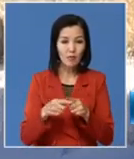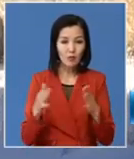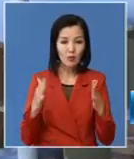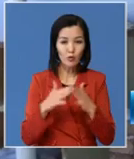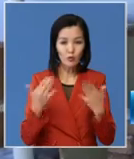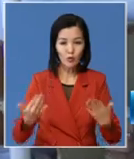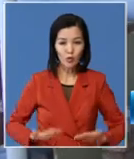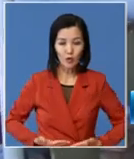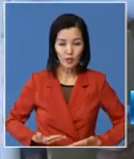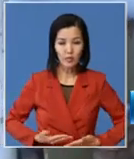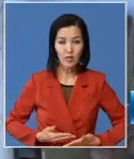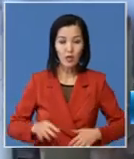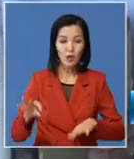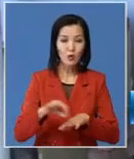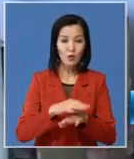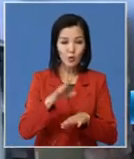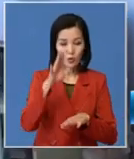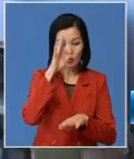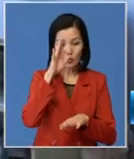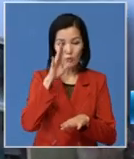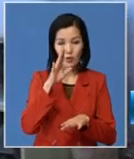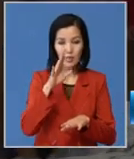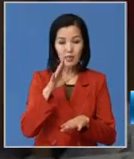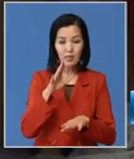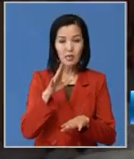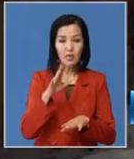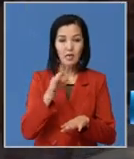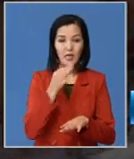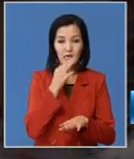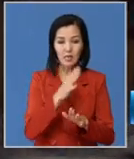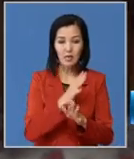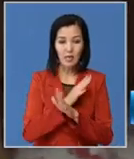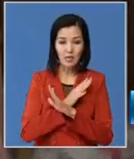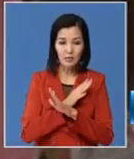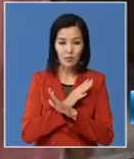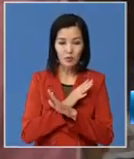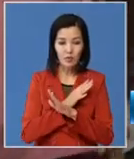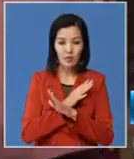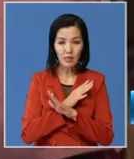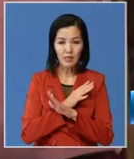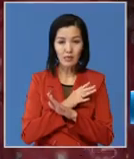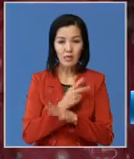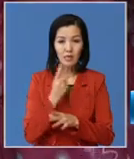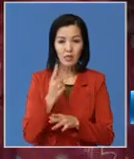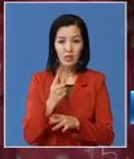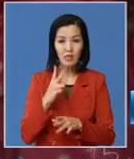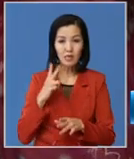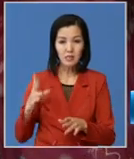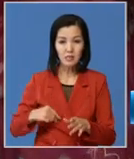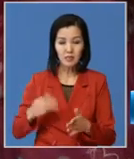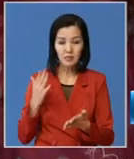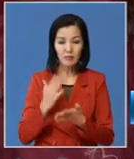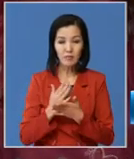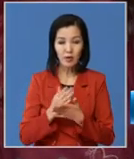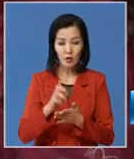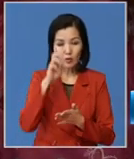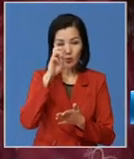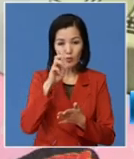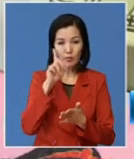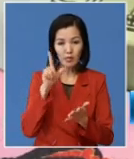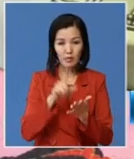жерімдей үлкен ыстық өлке. Мейрамаға шәкірттерімен емен жарқын сұхбат құрды. Латын әліпбиінің маңызын сөз